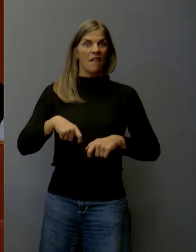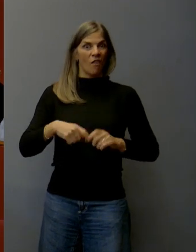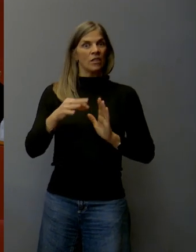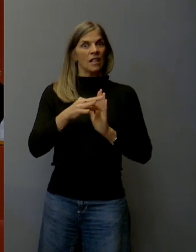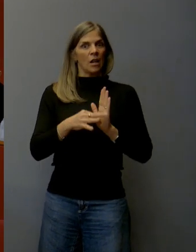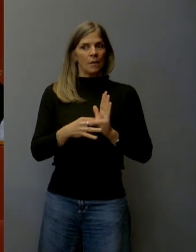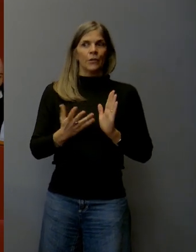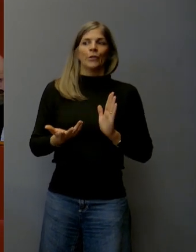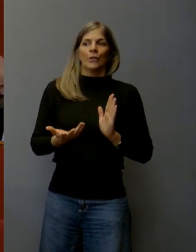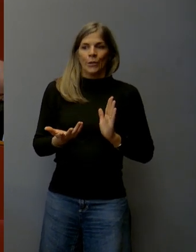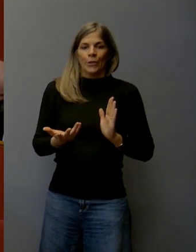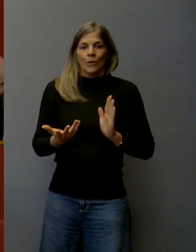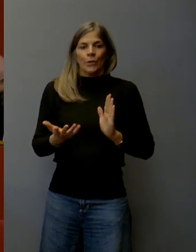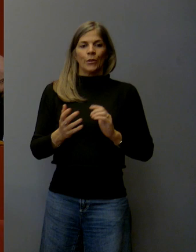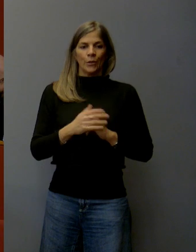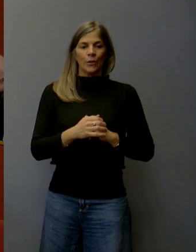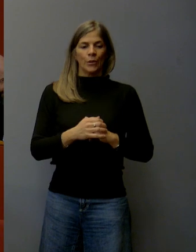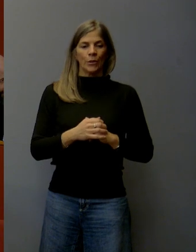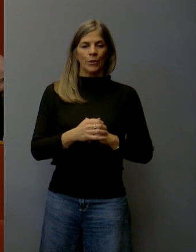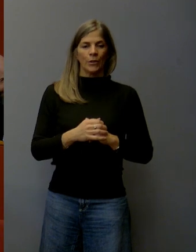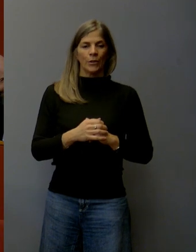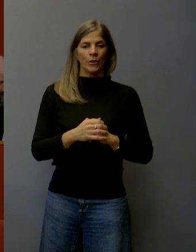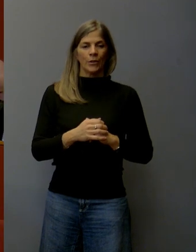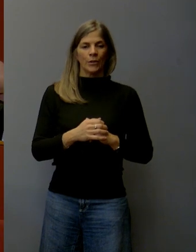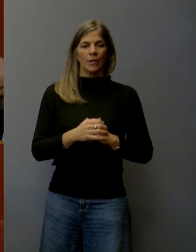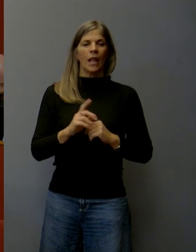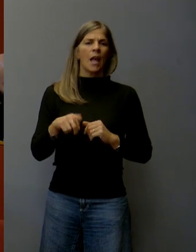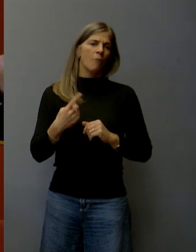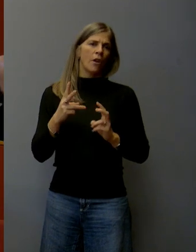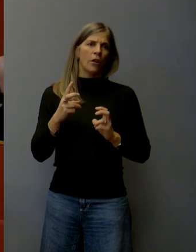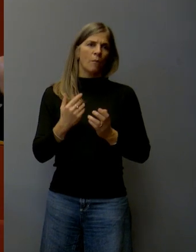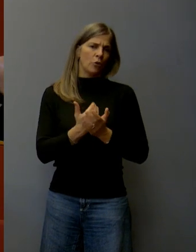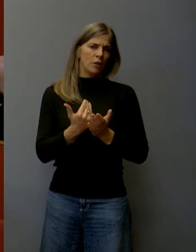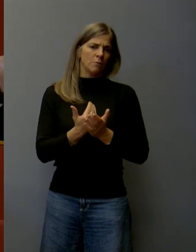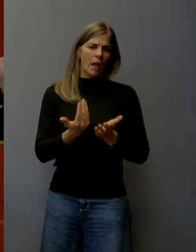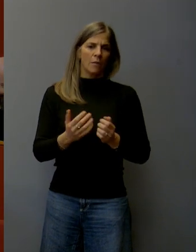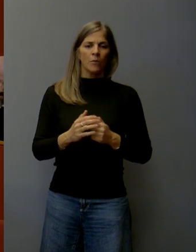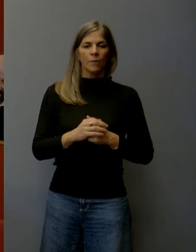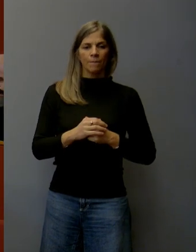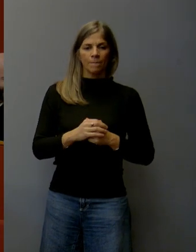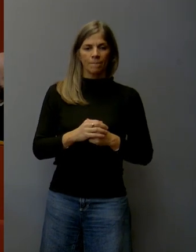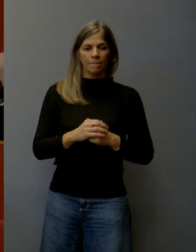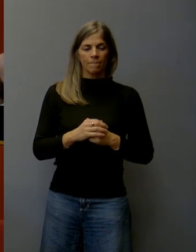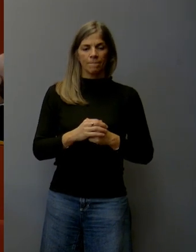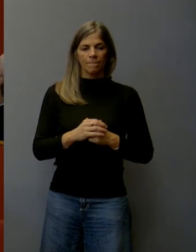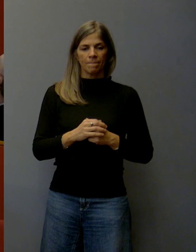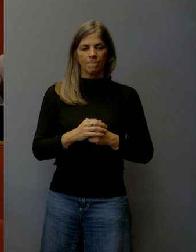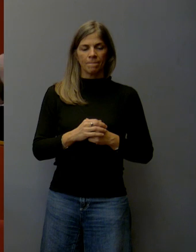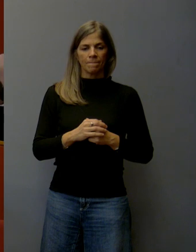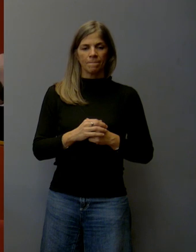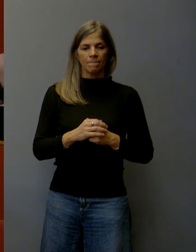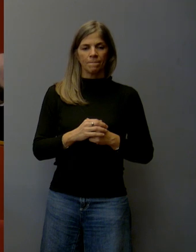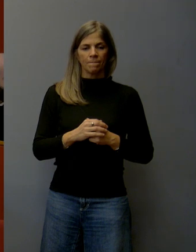giacca è un tema di Risparmio che insomma mi sembra giusto assolutamente in questo momento valutare Allora